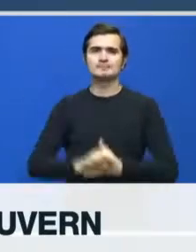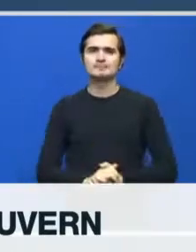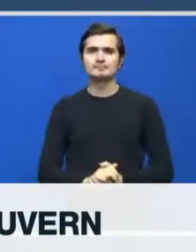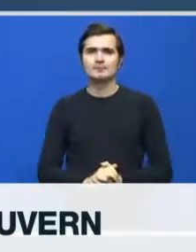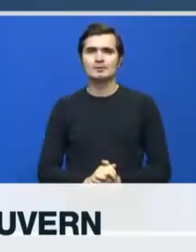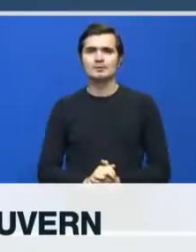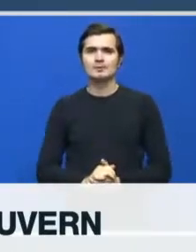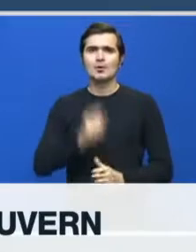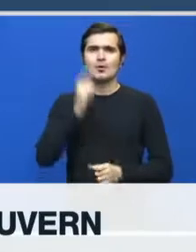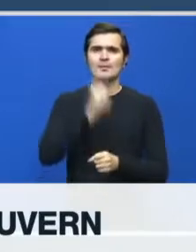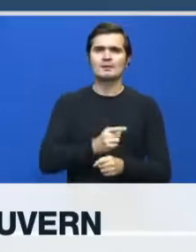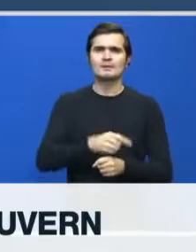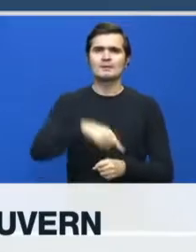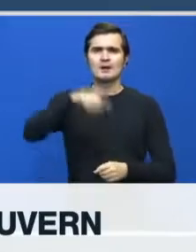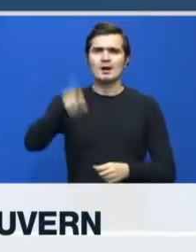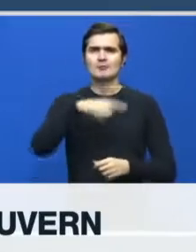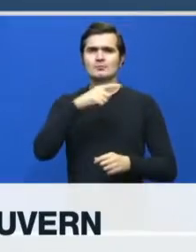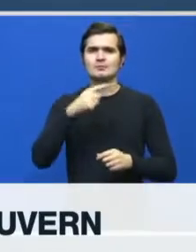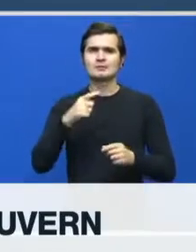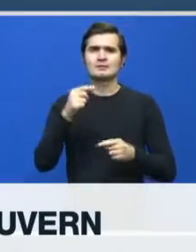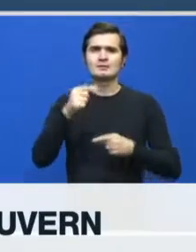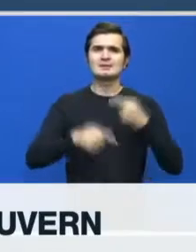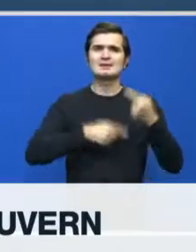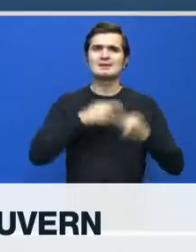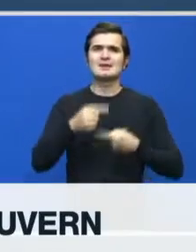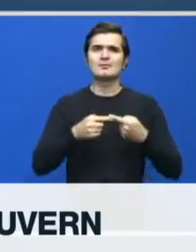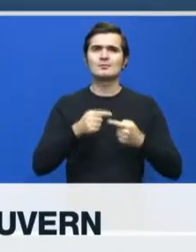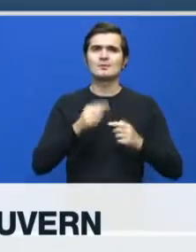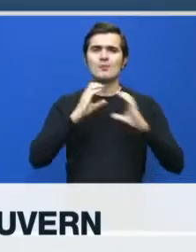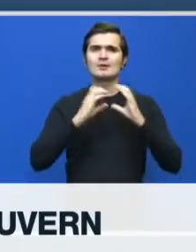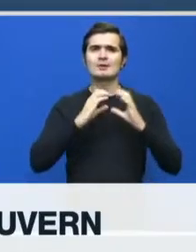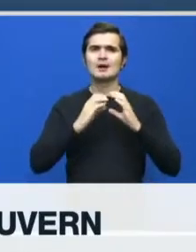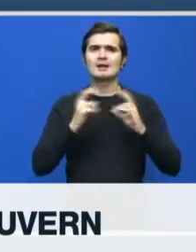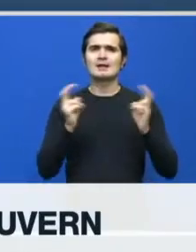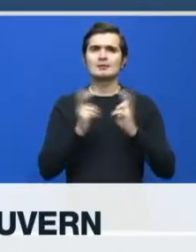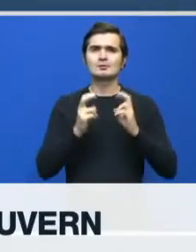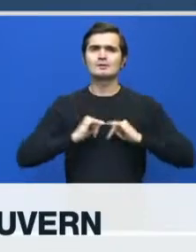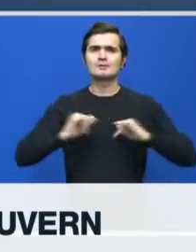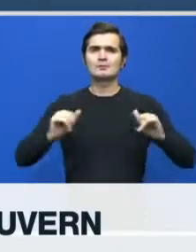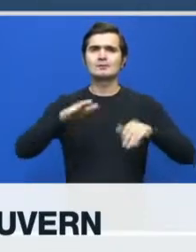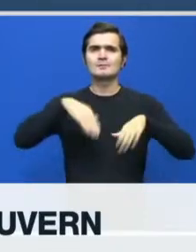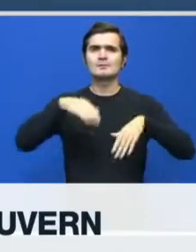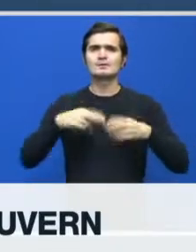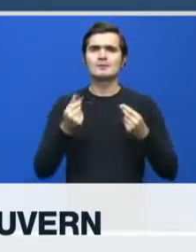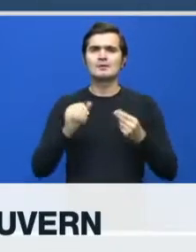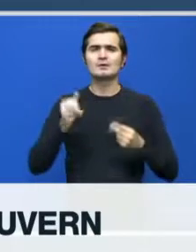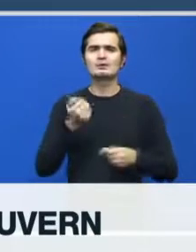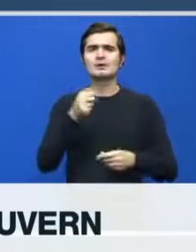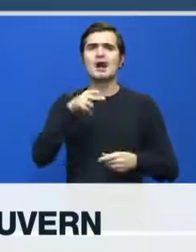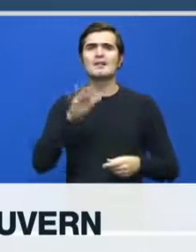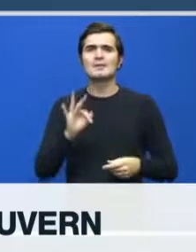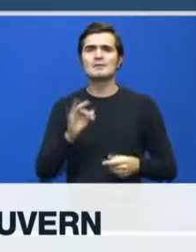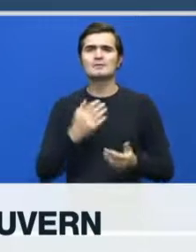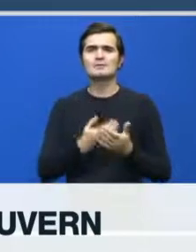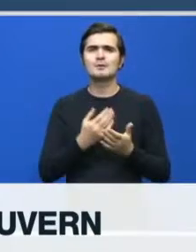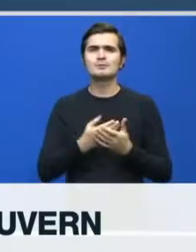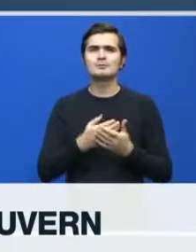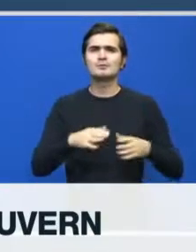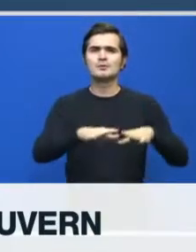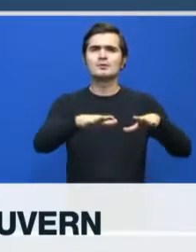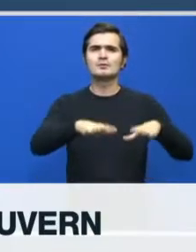Obligativitatea înrolării în sistemul de comunicare electronică dezvoltat de Ministerul Finanțelor și ANAF, respectiv în spațiul privat virtual, a